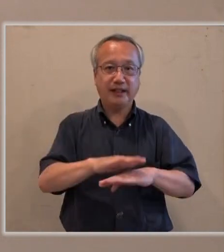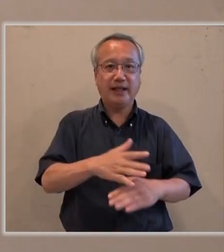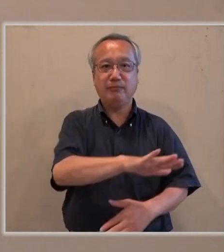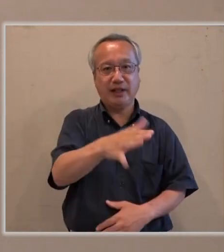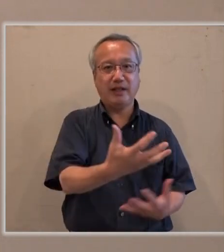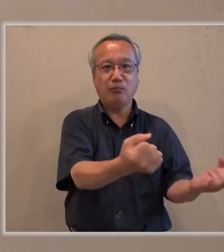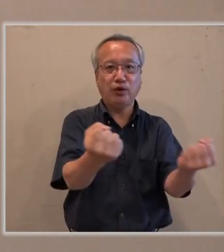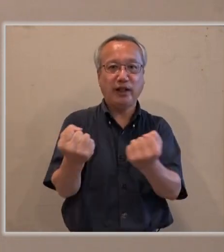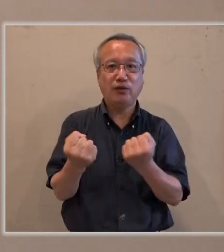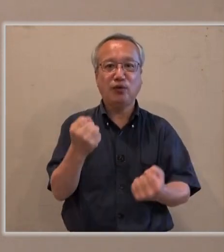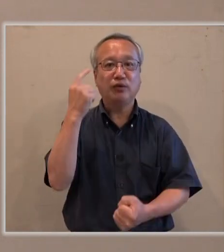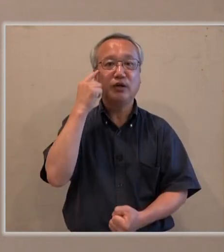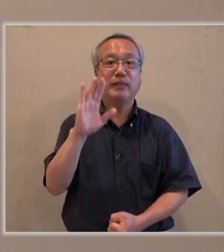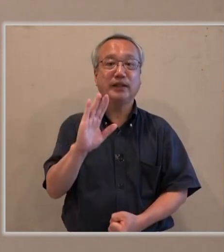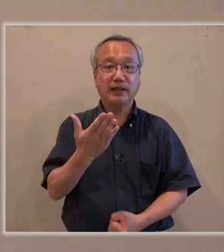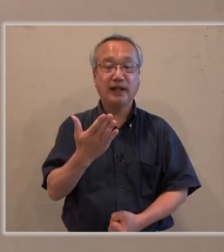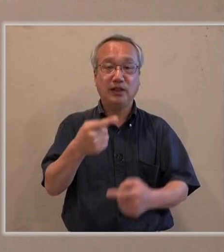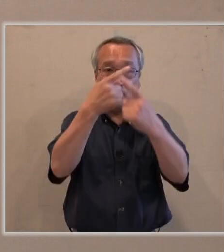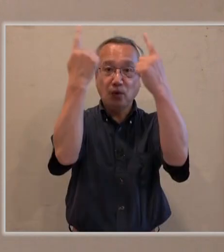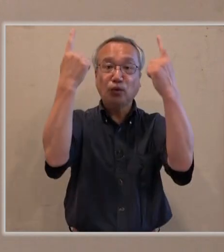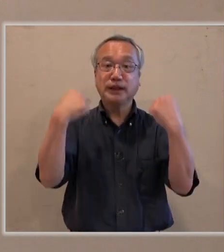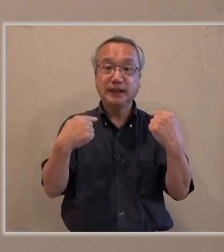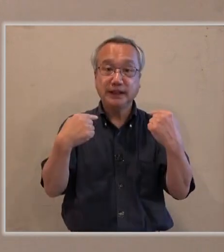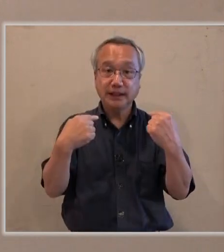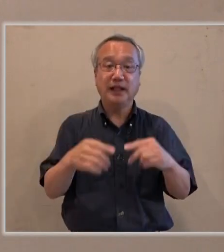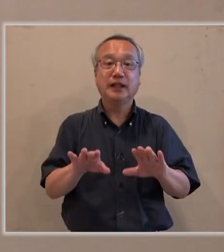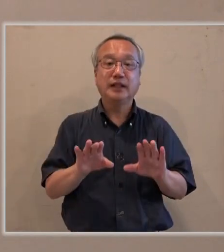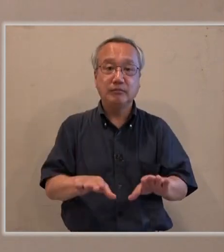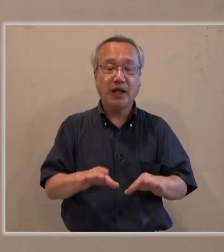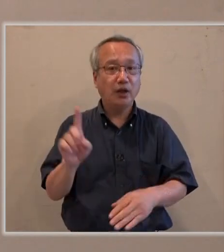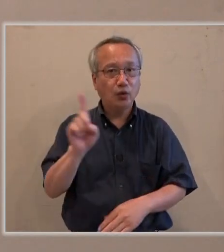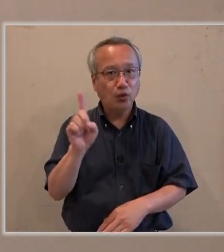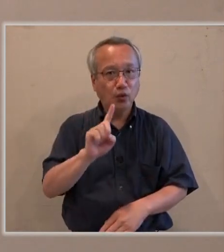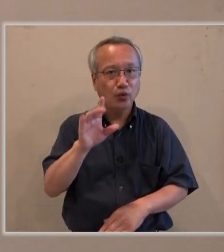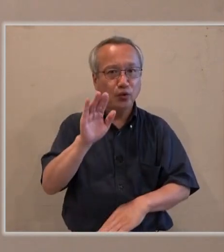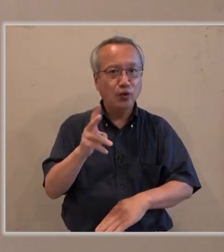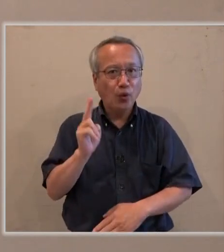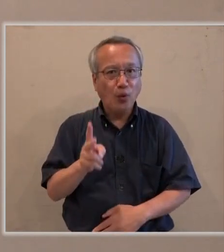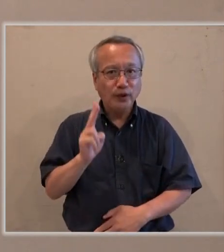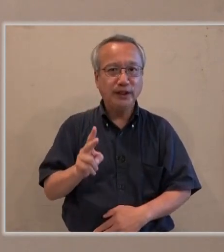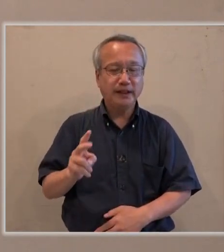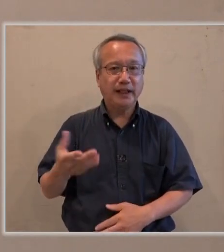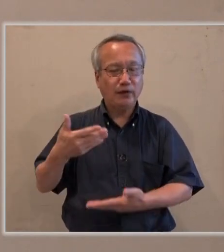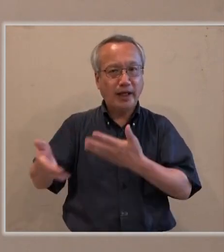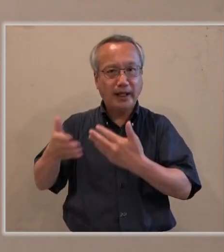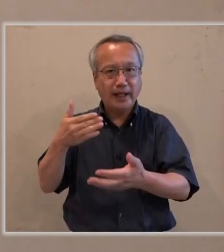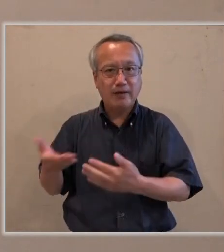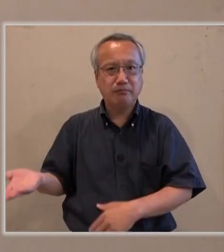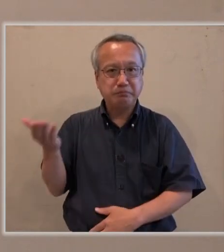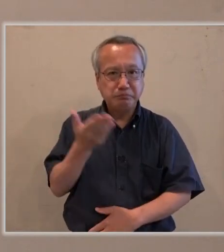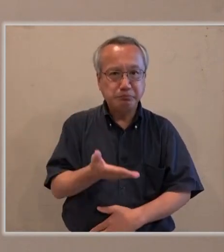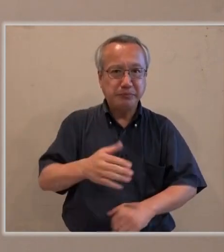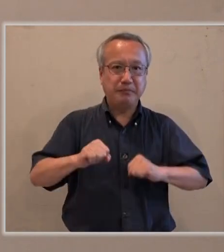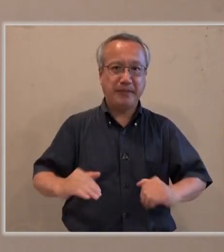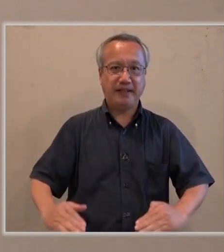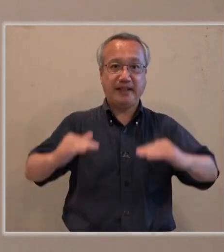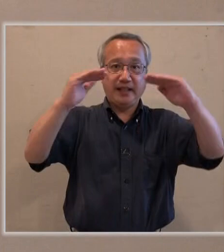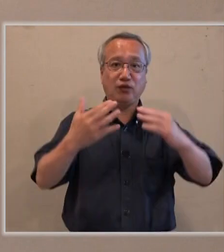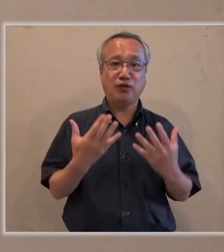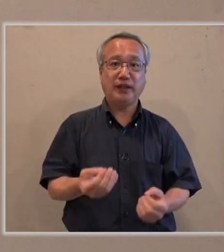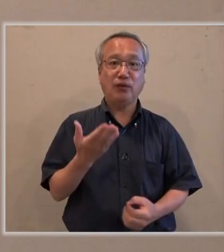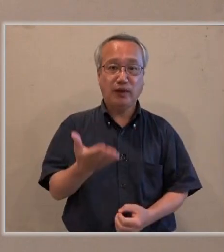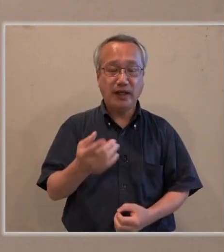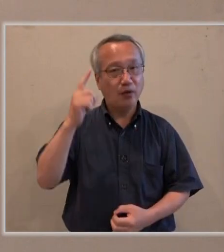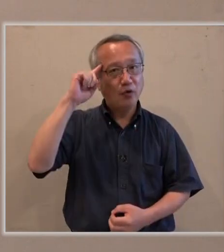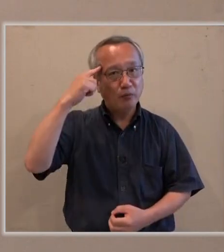ているとは思いますが、個人が今どういうふうにあの経験を経て成長したのか、思いを持っているのかというところ